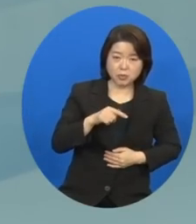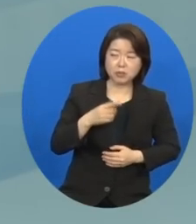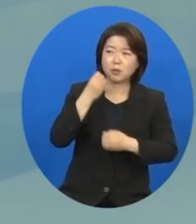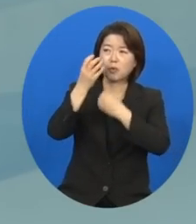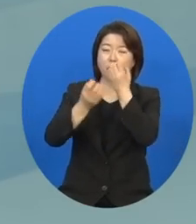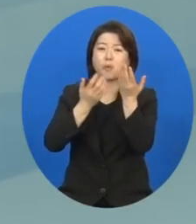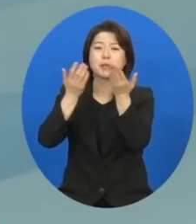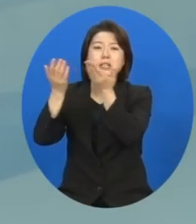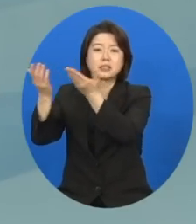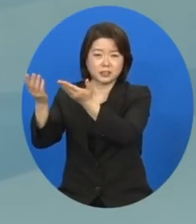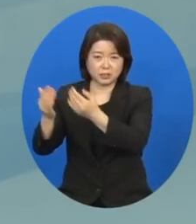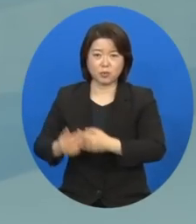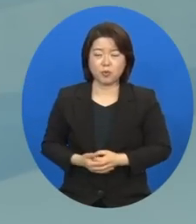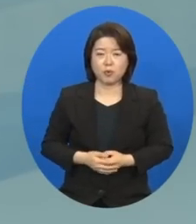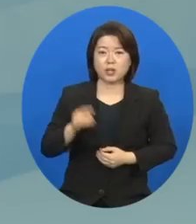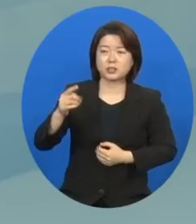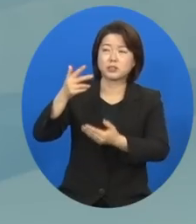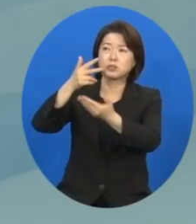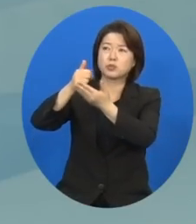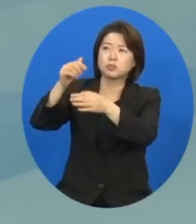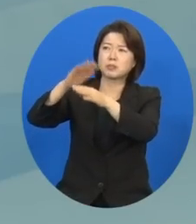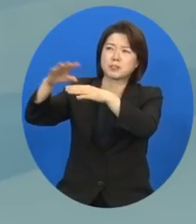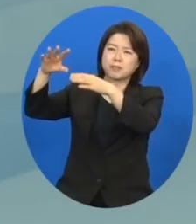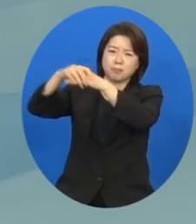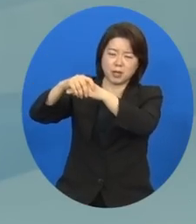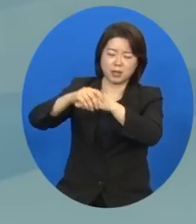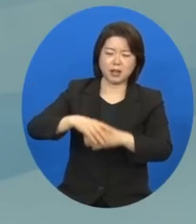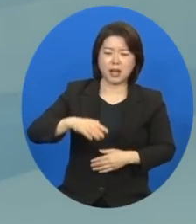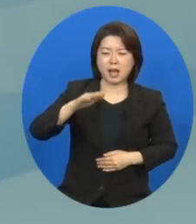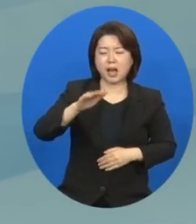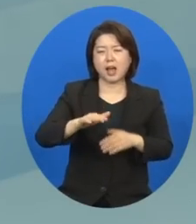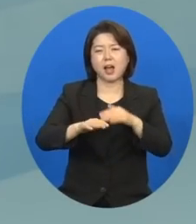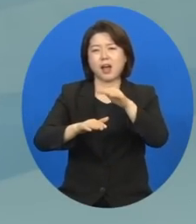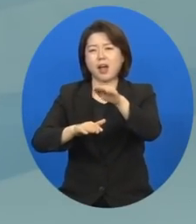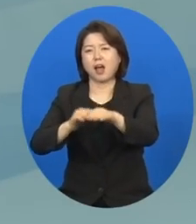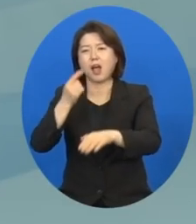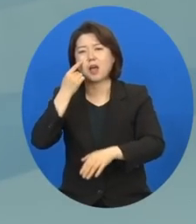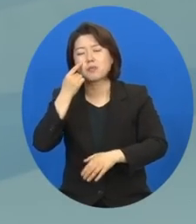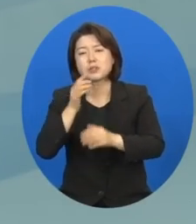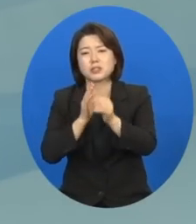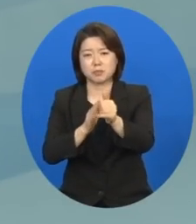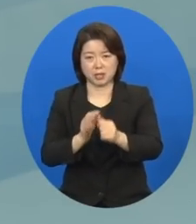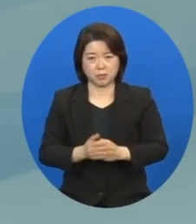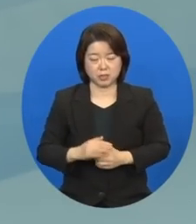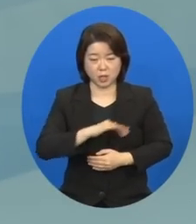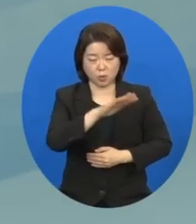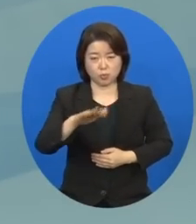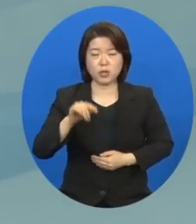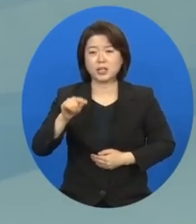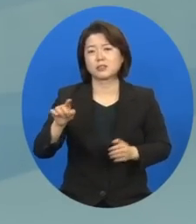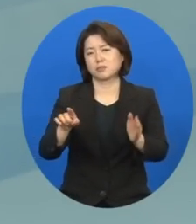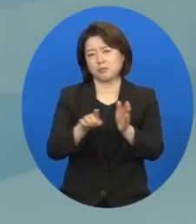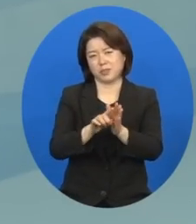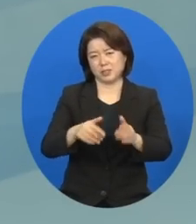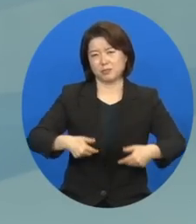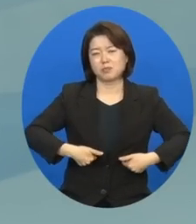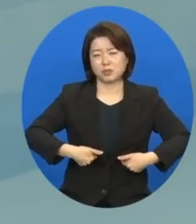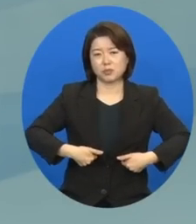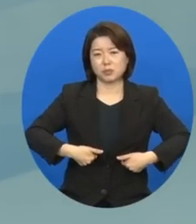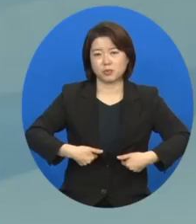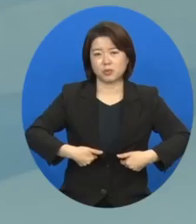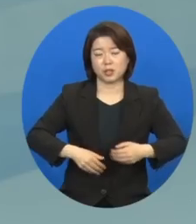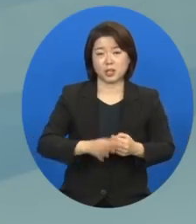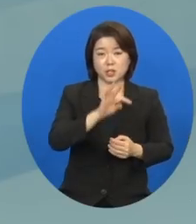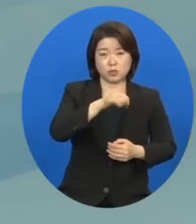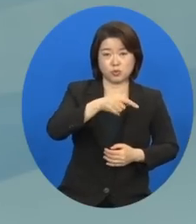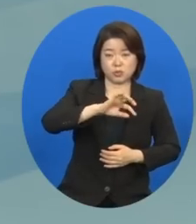고백하면서 여러분 그 주님의 손을 붙잡고 한 걸음씩 나아지길 바랍니다. 우리에게 그 믿음이 필요해요. 아까 우리 유진